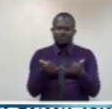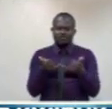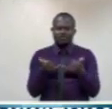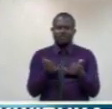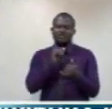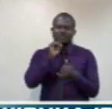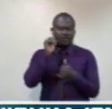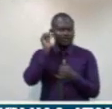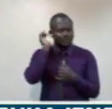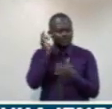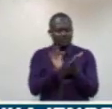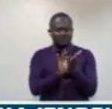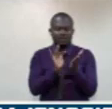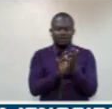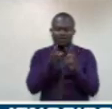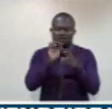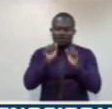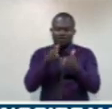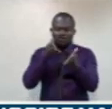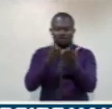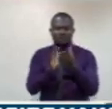nta telefone ya smart mfite ku buryo nabikurikirana.